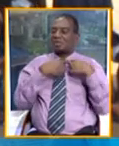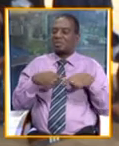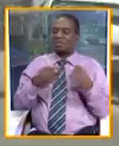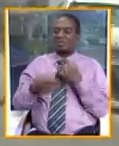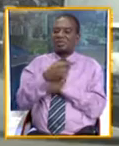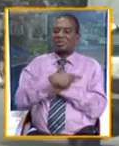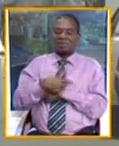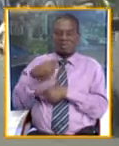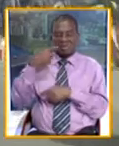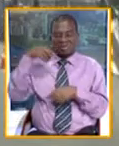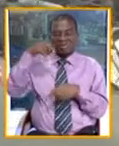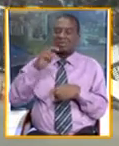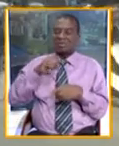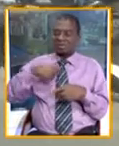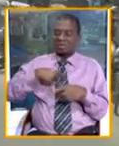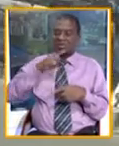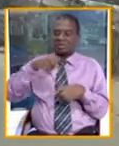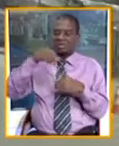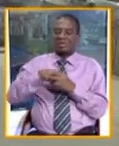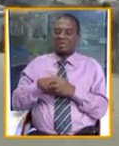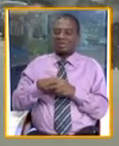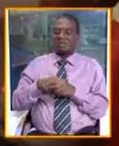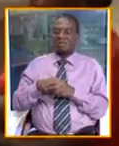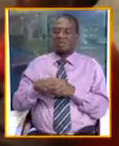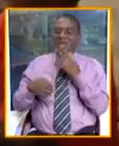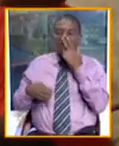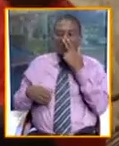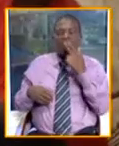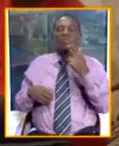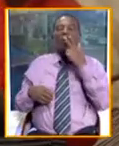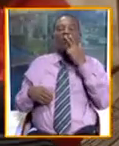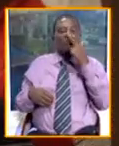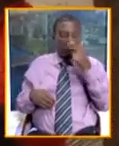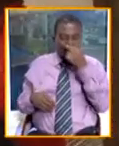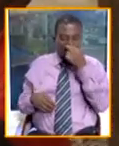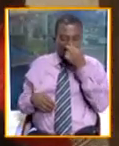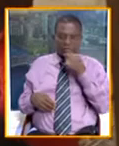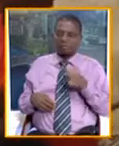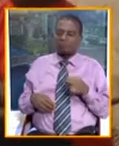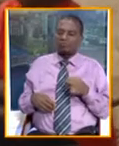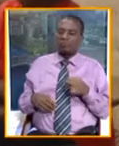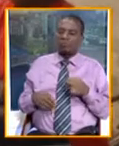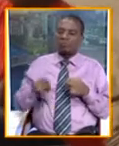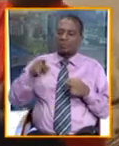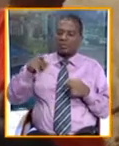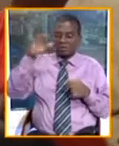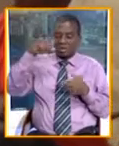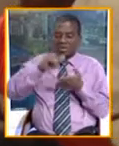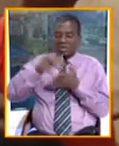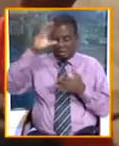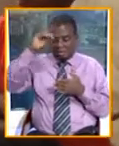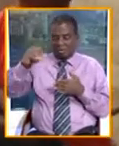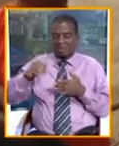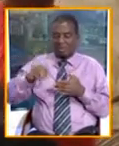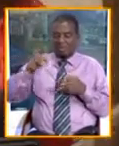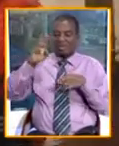cigarette. Dans son quartier à Abobo, à Nonkwa, pendant les jours non ouvrables, Fofana et ses amis, réunis autour d'un thé,